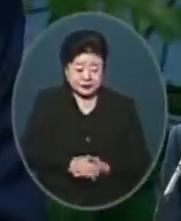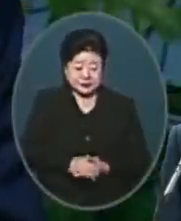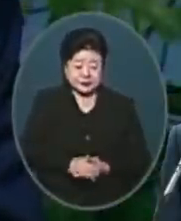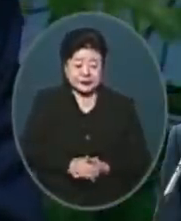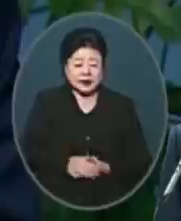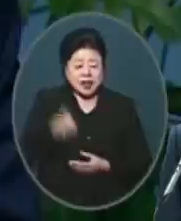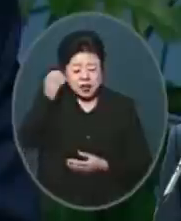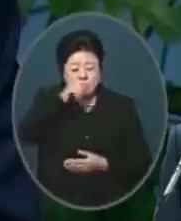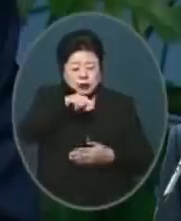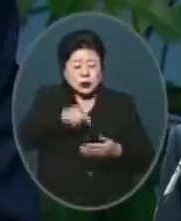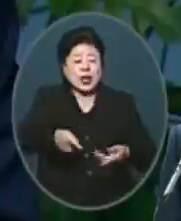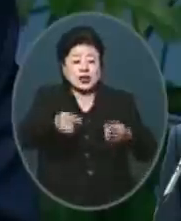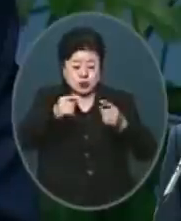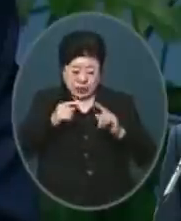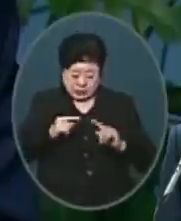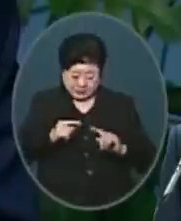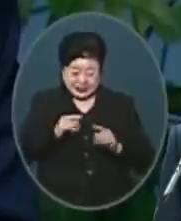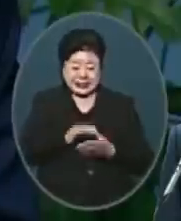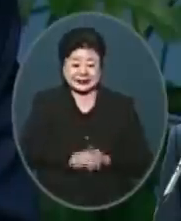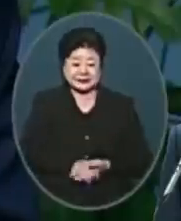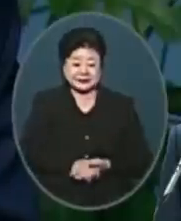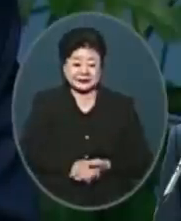여러분의 영혼 속에 들어와 있어요.